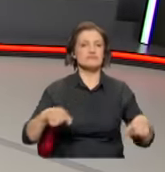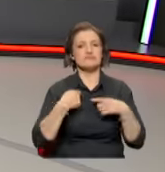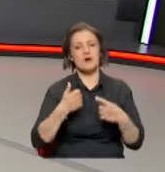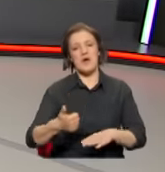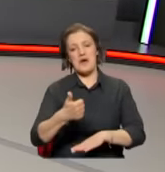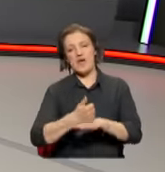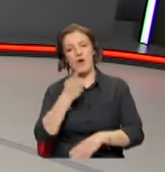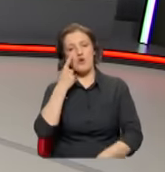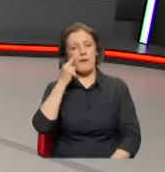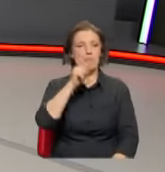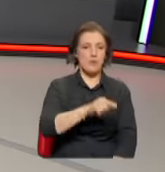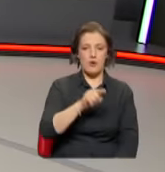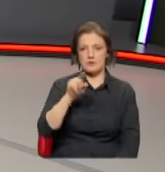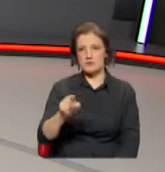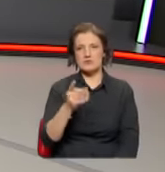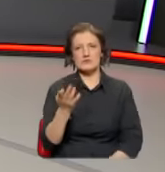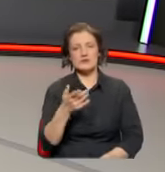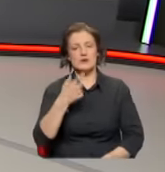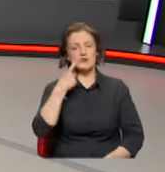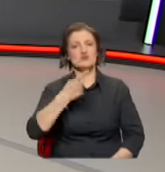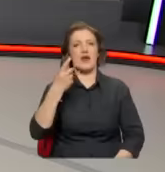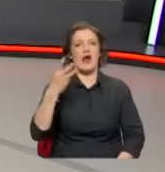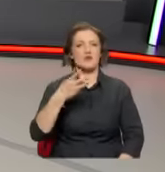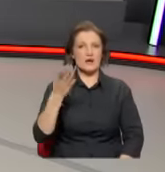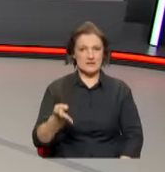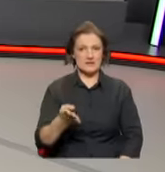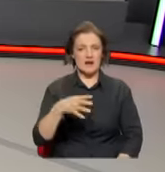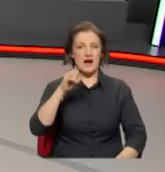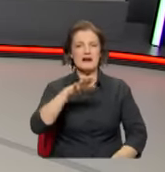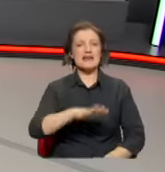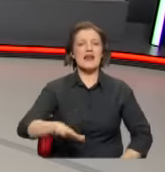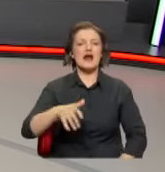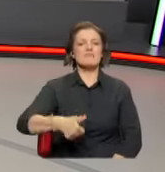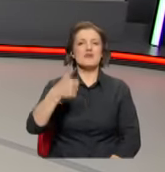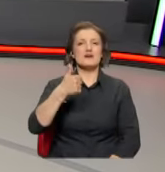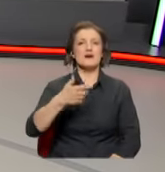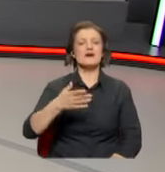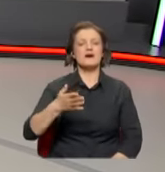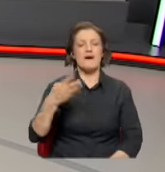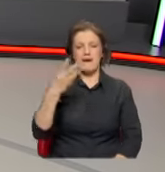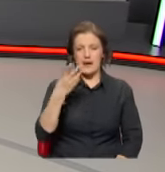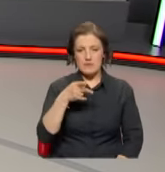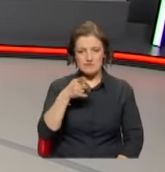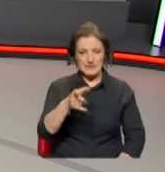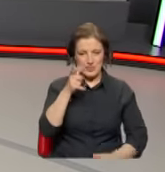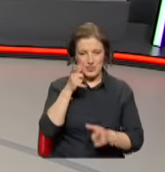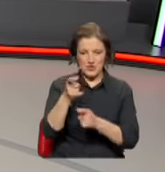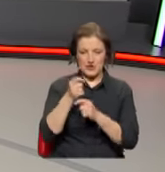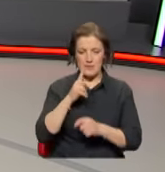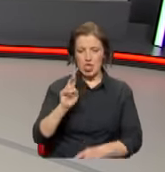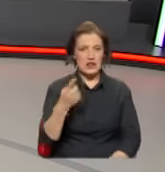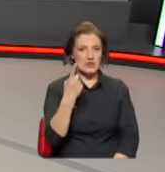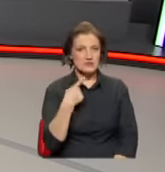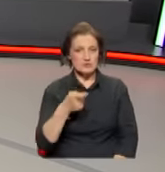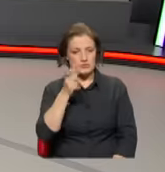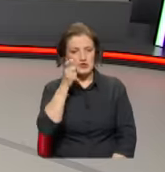şudur, hükümet budur. Altını Cumhurbaşkanı Erdoğan'ın, AK Parti Genel Başkanı Erdoğan'ın altını bu kadar çizmesini de İlginç